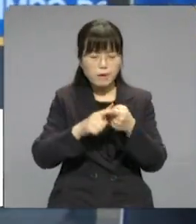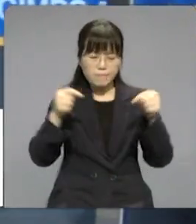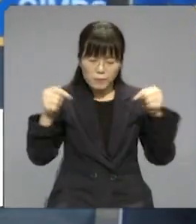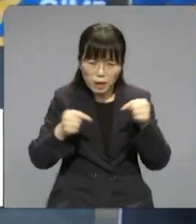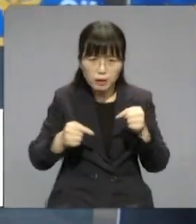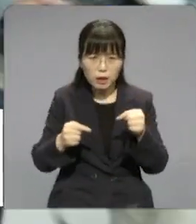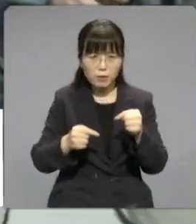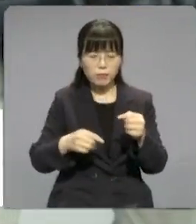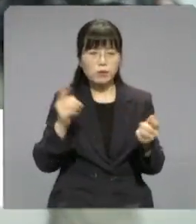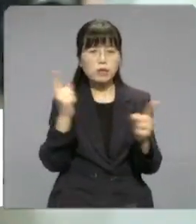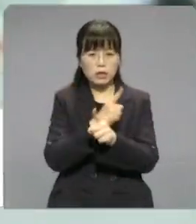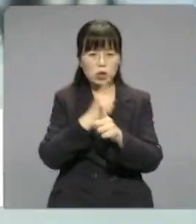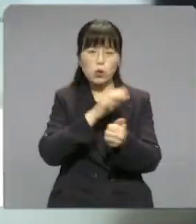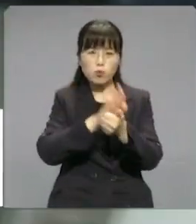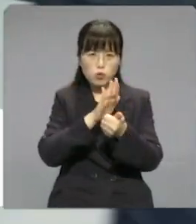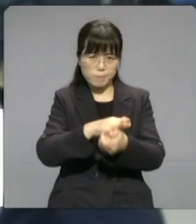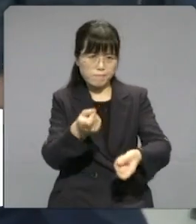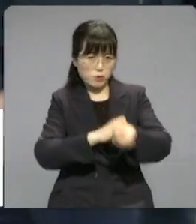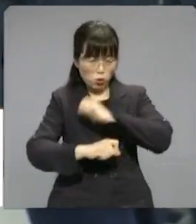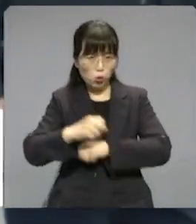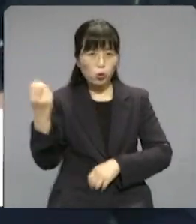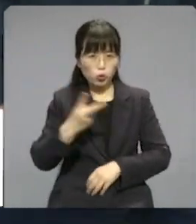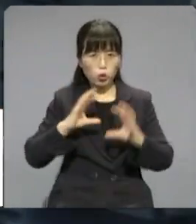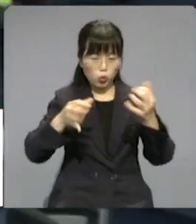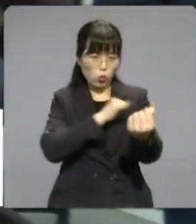상담과 치료 지원에 적극 나서는 한편